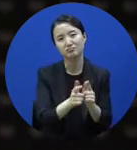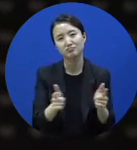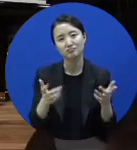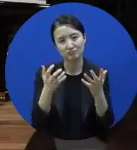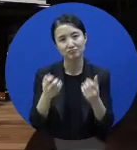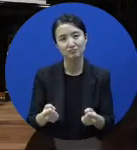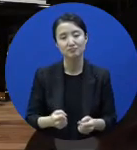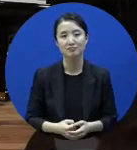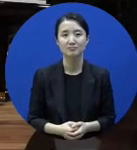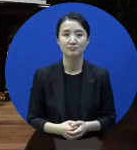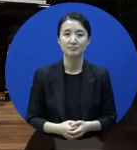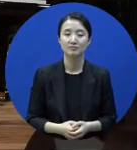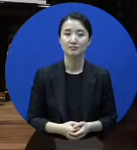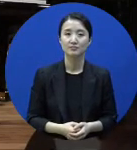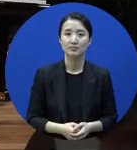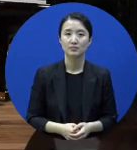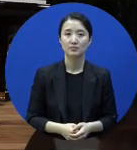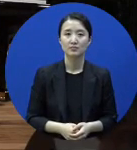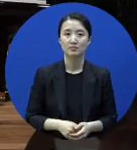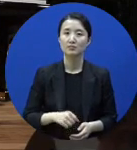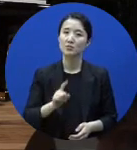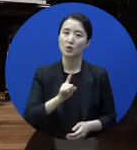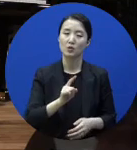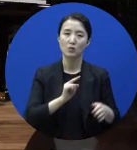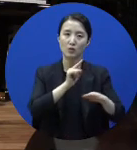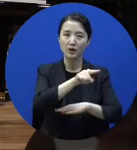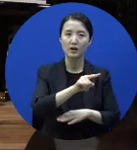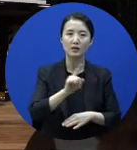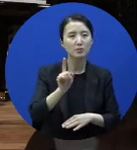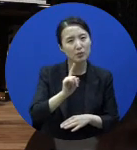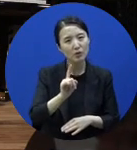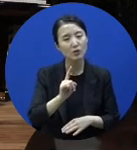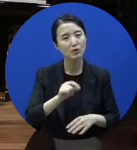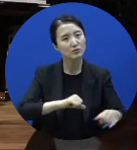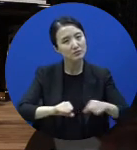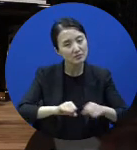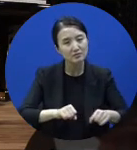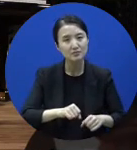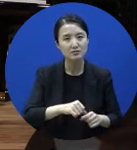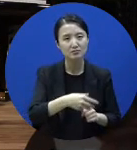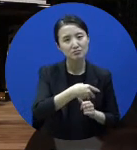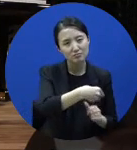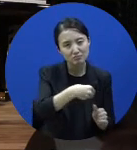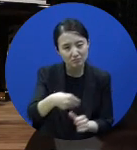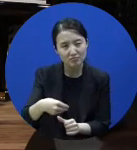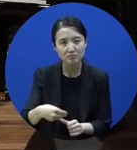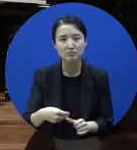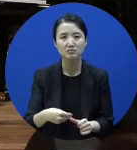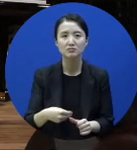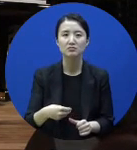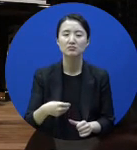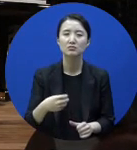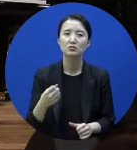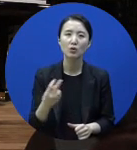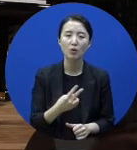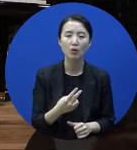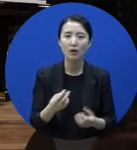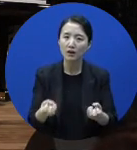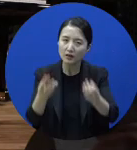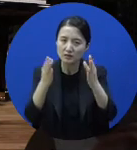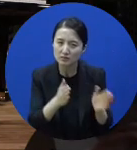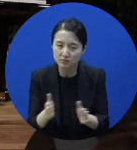큰데 그럴 때는 처음에는 좀 이렇게 배회할 수밖에 없어요. 예, 여러 어떤 상황들을 좀 배회할 수밖에 없고